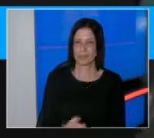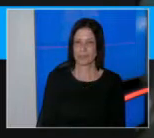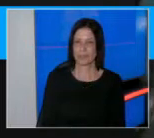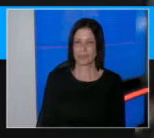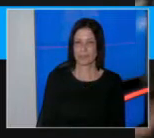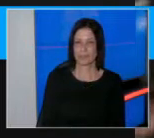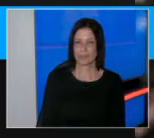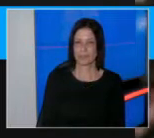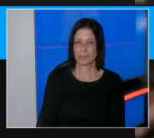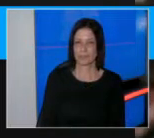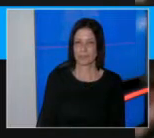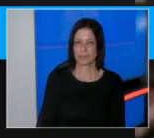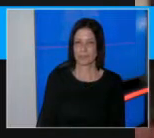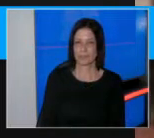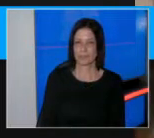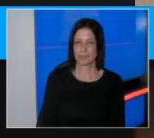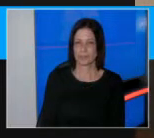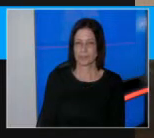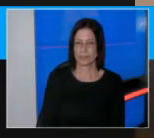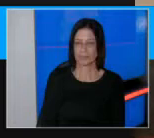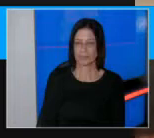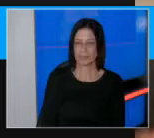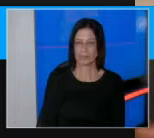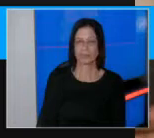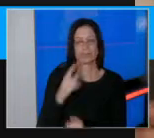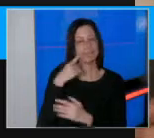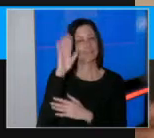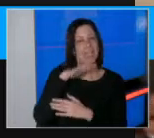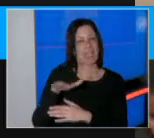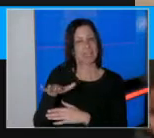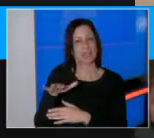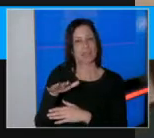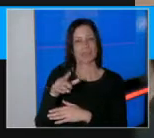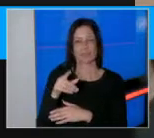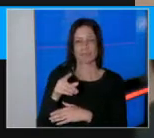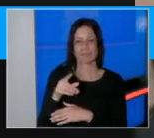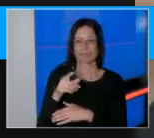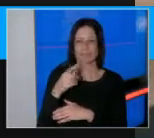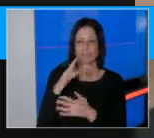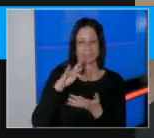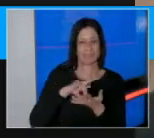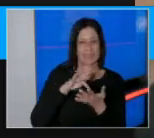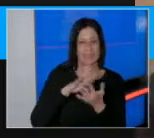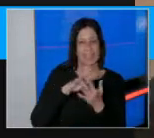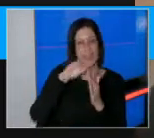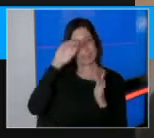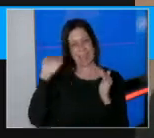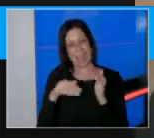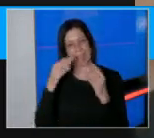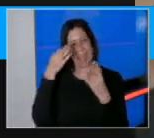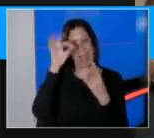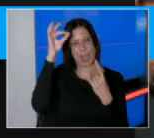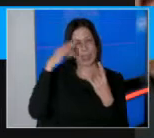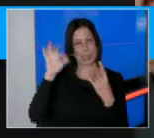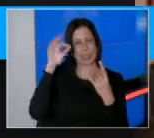אנחנו שומעים את טקטוקי המצלמות, ילדים ישובים מתחת לחנוכיה, זה